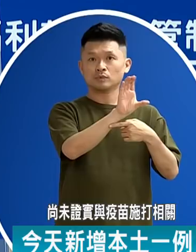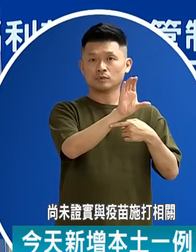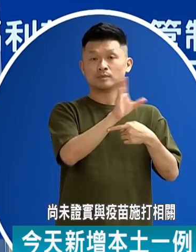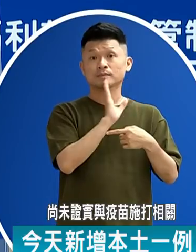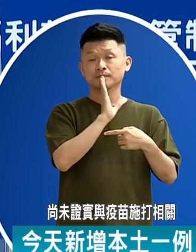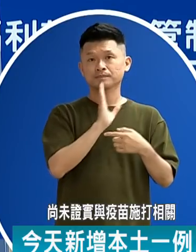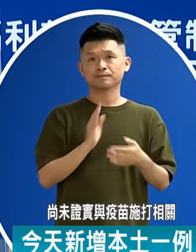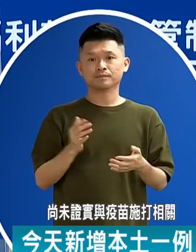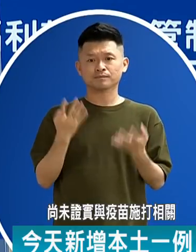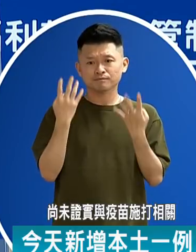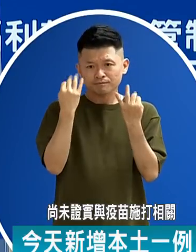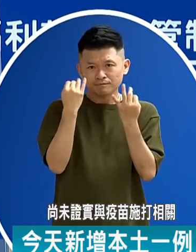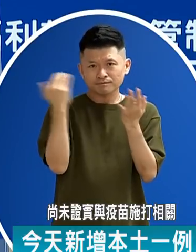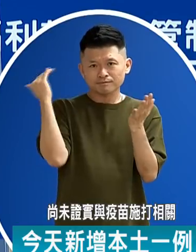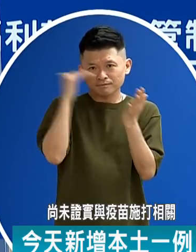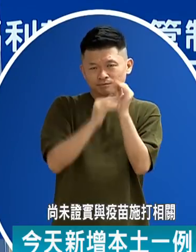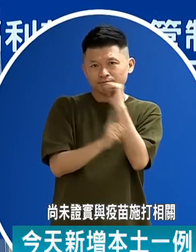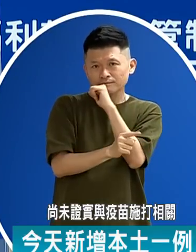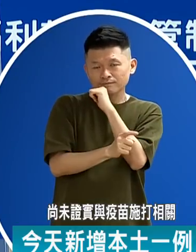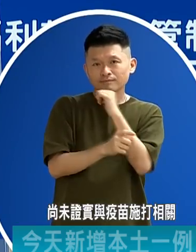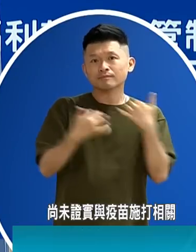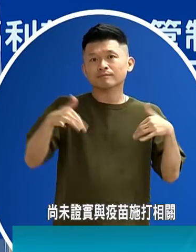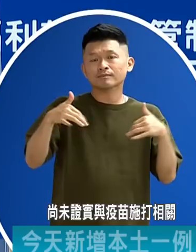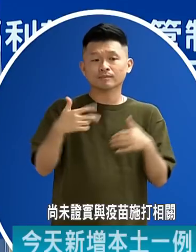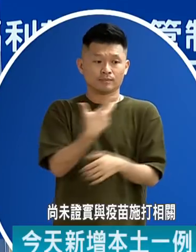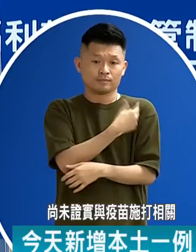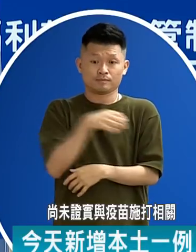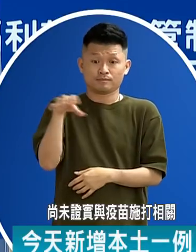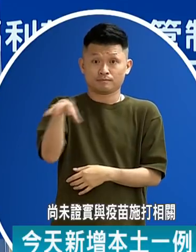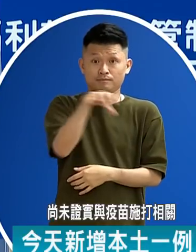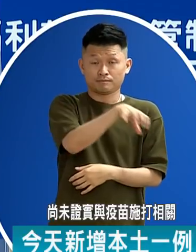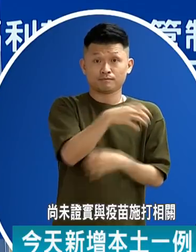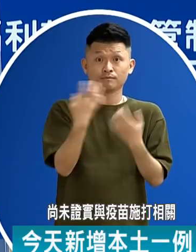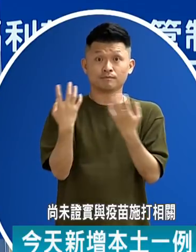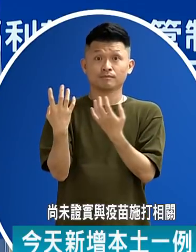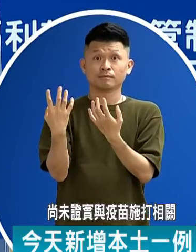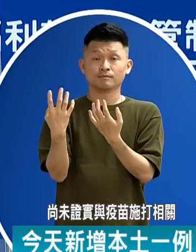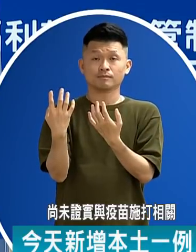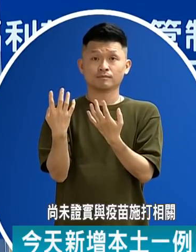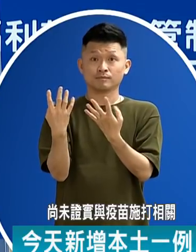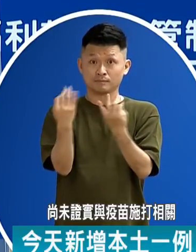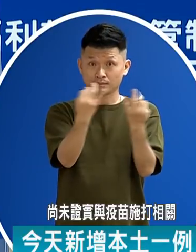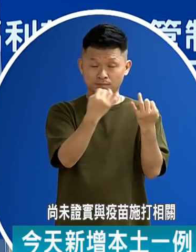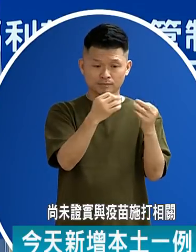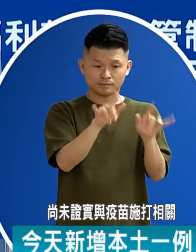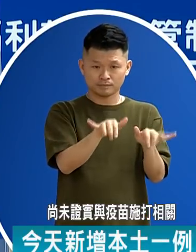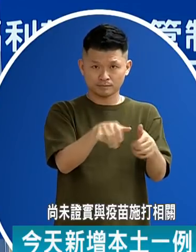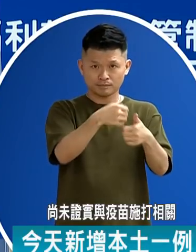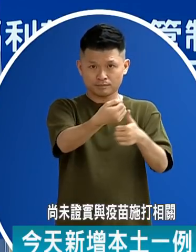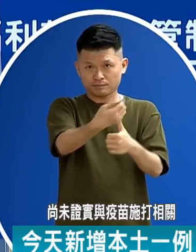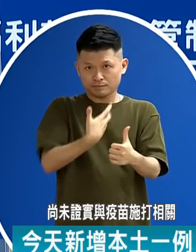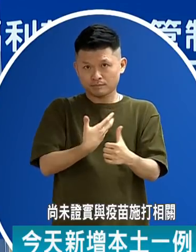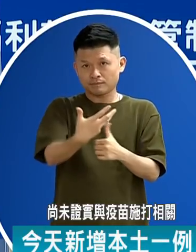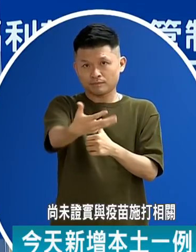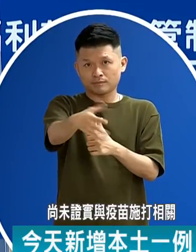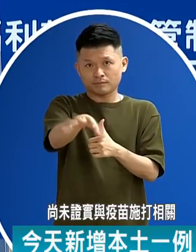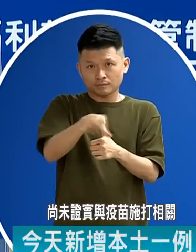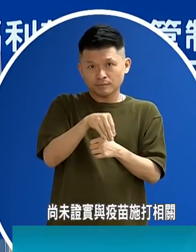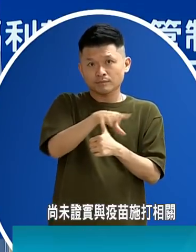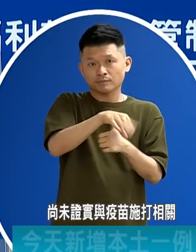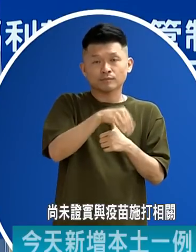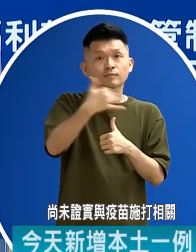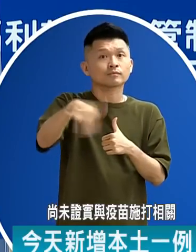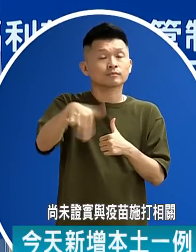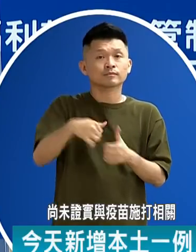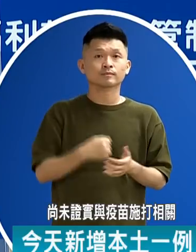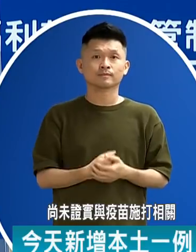还没有到最后，因为有些哈施打站可能那个相关施打的还没有透过这个系统还没有送上来，所以算